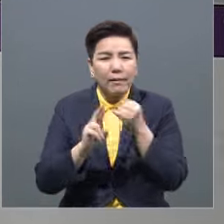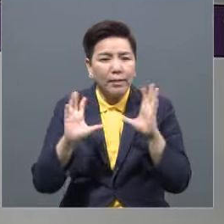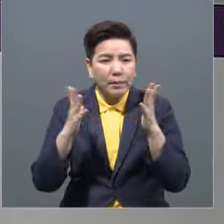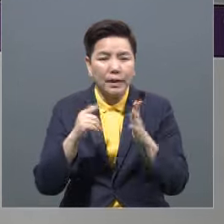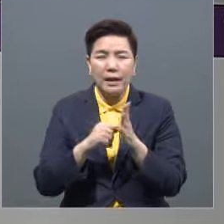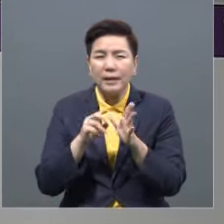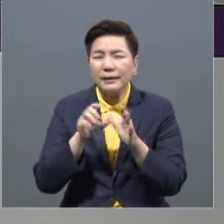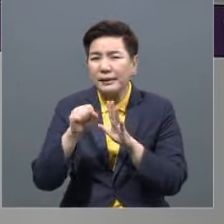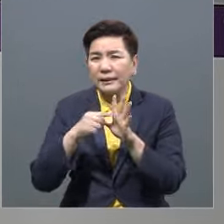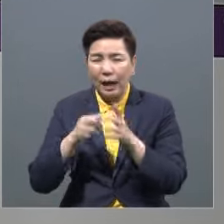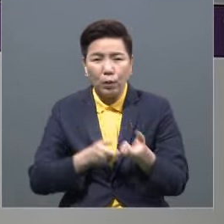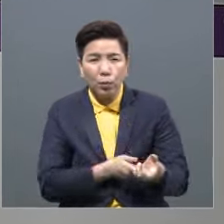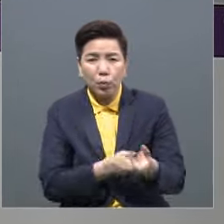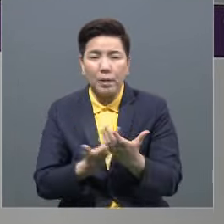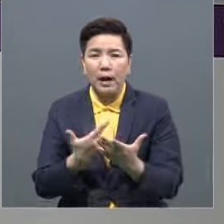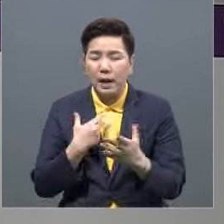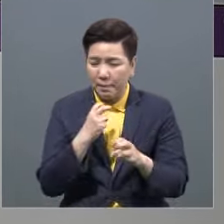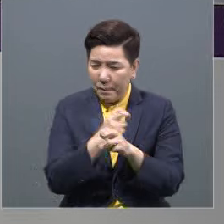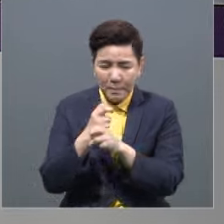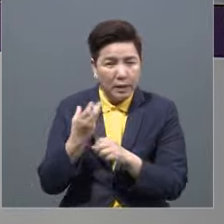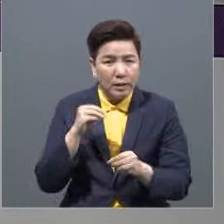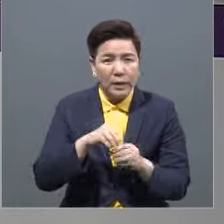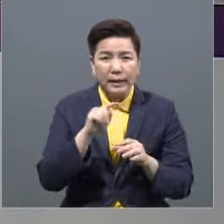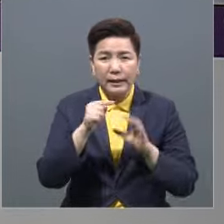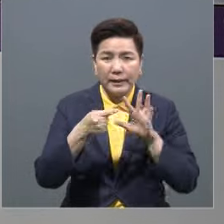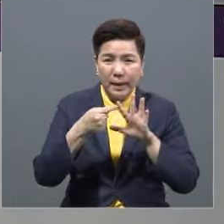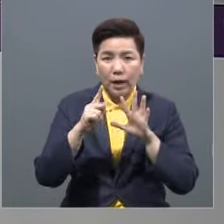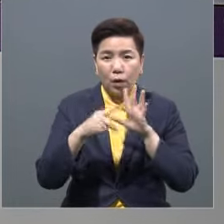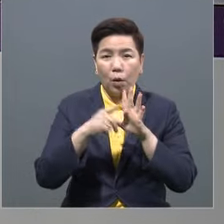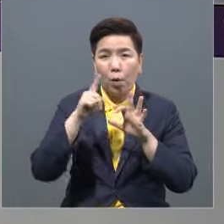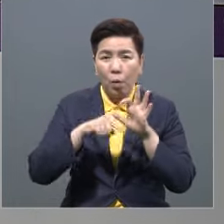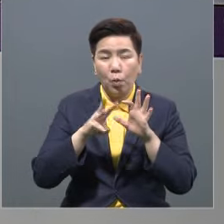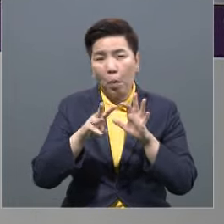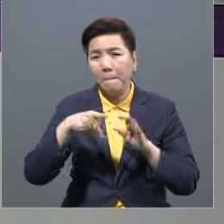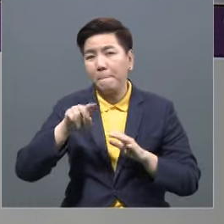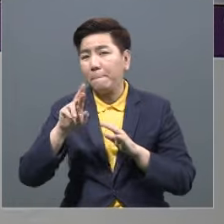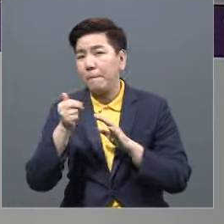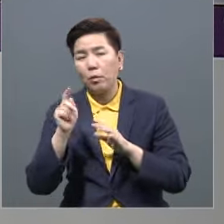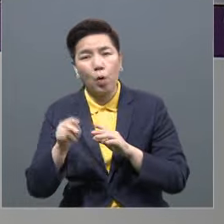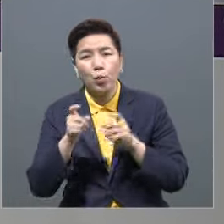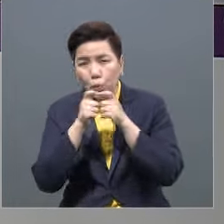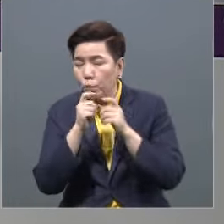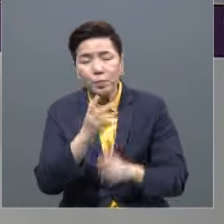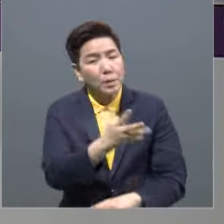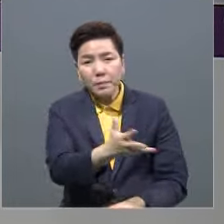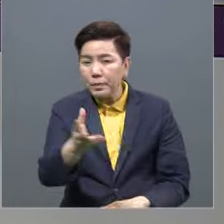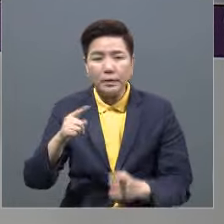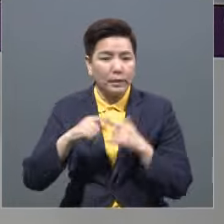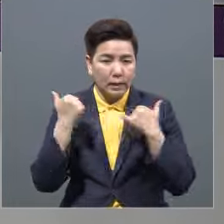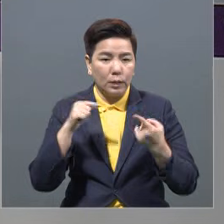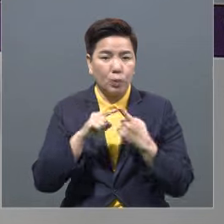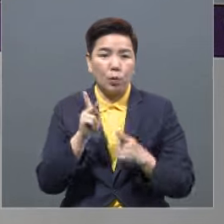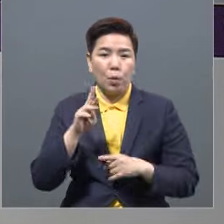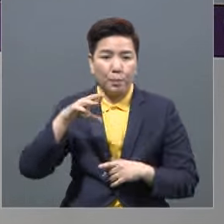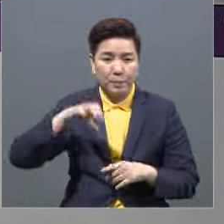ารรมควันไม่พบโลหะหนักไม่ว่าจะเป็นตะกั่วแคดเมียมปารอดหรือว่าสารหนูนอกจากนี้ครับสิ่งที่กรม